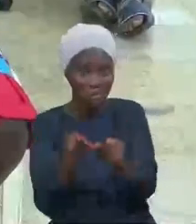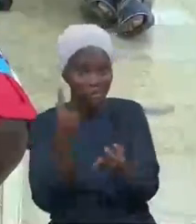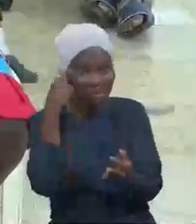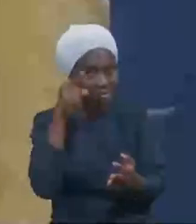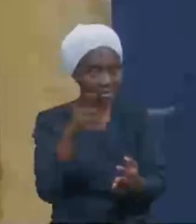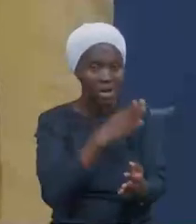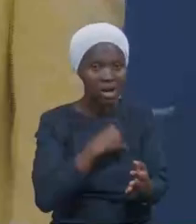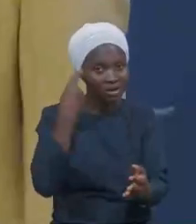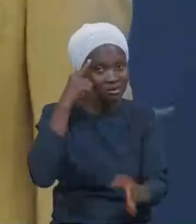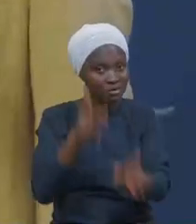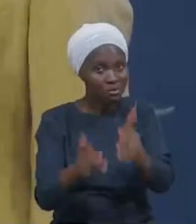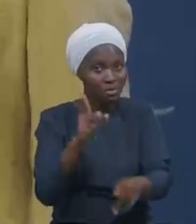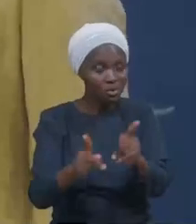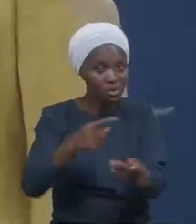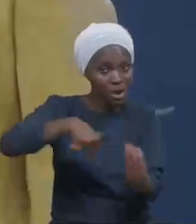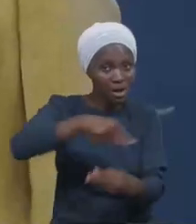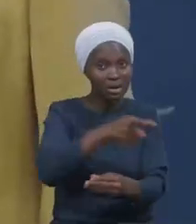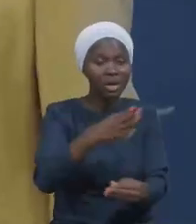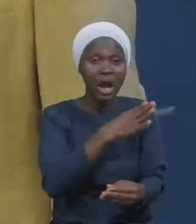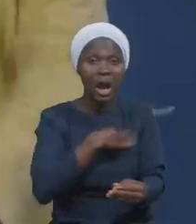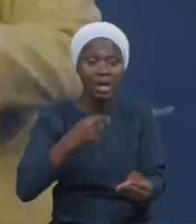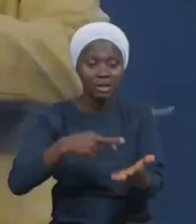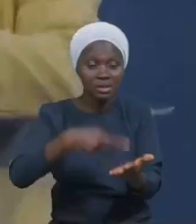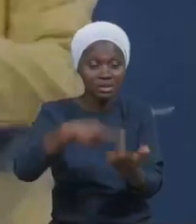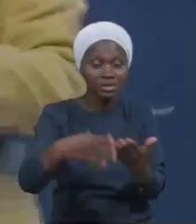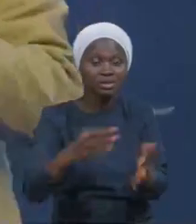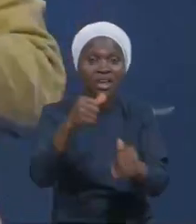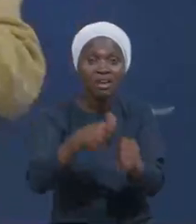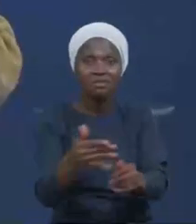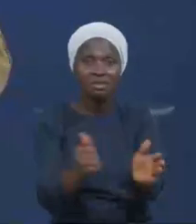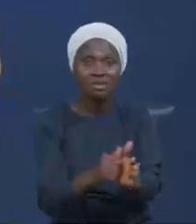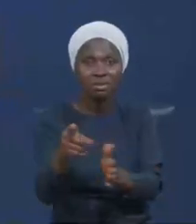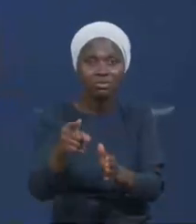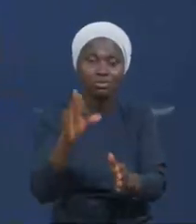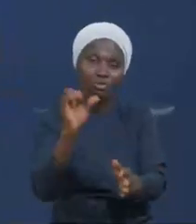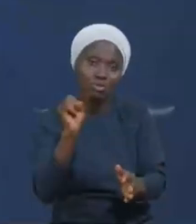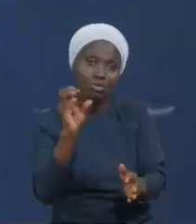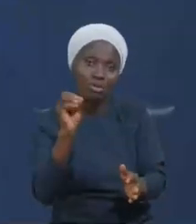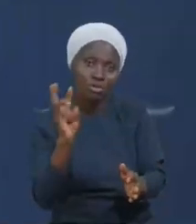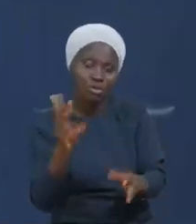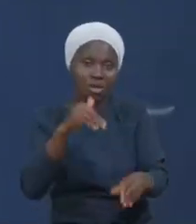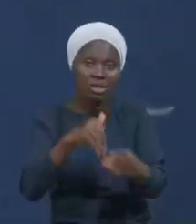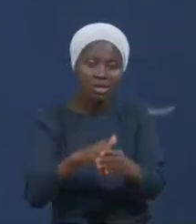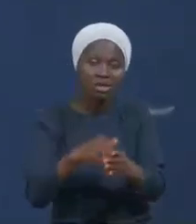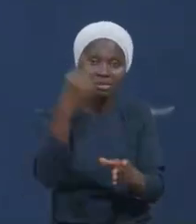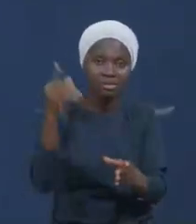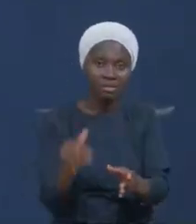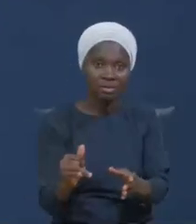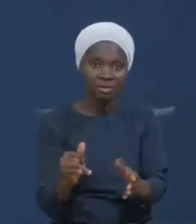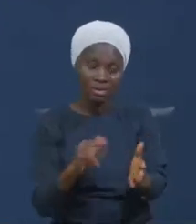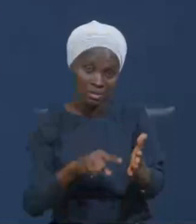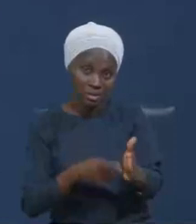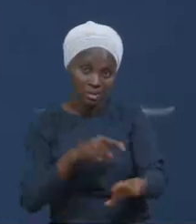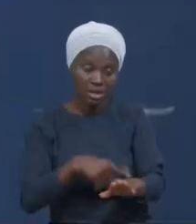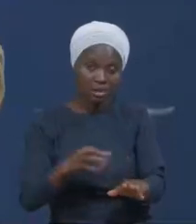résultat de tout ce que tu as semé dans l'éternité. Donc, en ce moment d'ignorance, Dieu sans